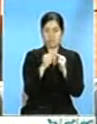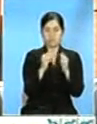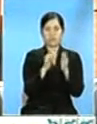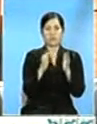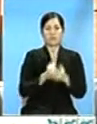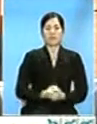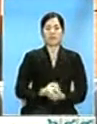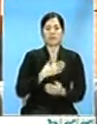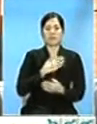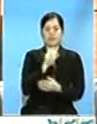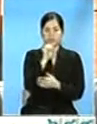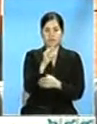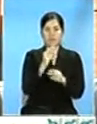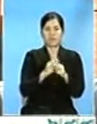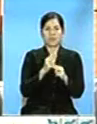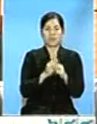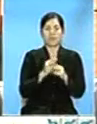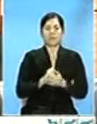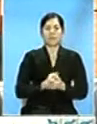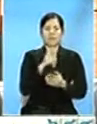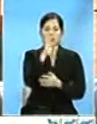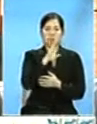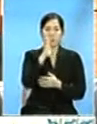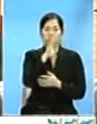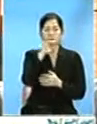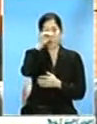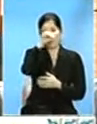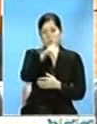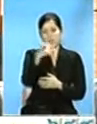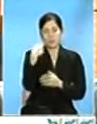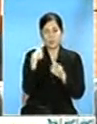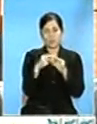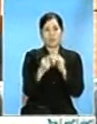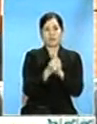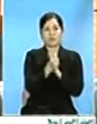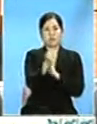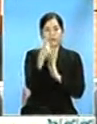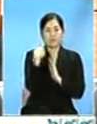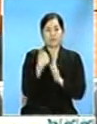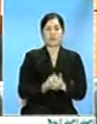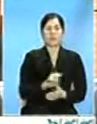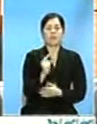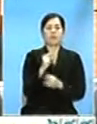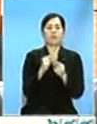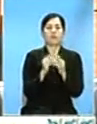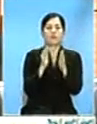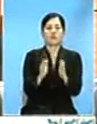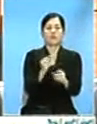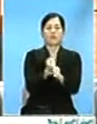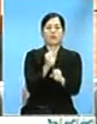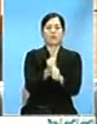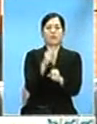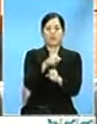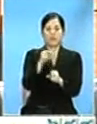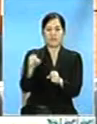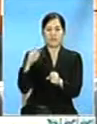ขออนุญาตเอ่ยนามอีกท่านนึงเบียร์ช้างอย่างเงี้ยเก่งไหมฮะไม่เก่งฮะแต่ใช้สามารถใช้คนเป็นสมองวางแผนเก่